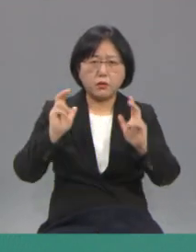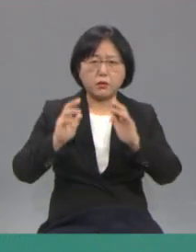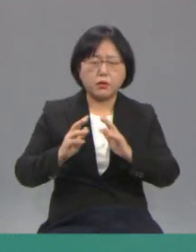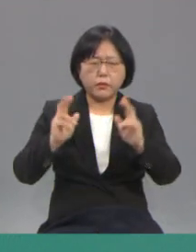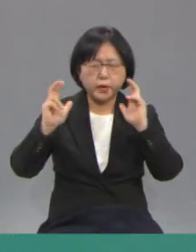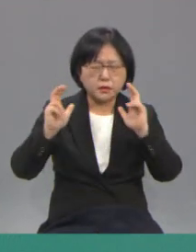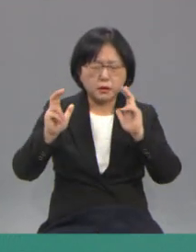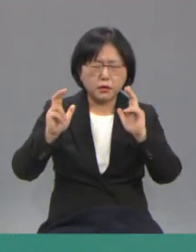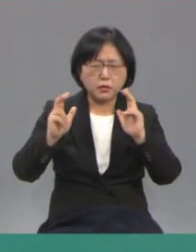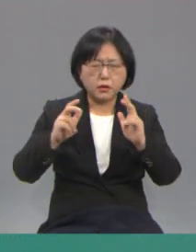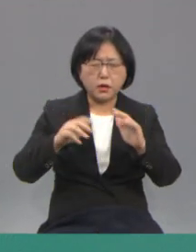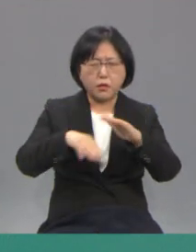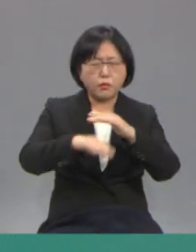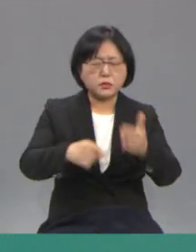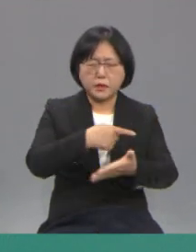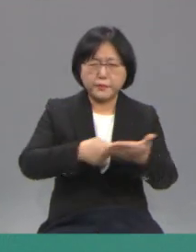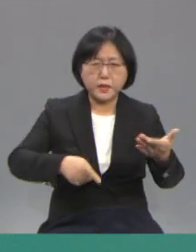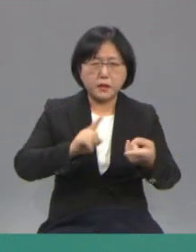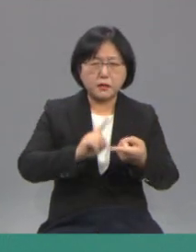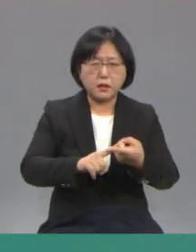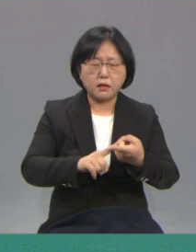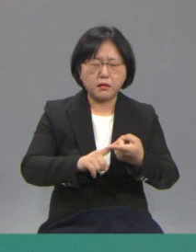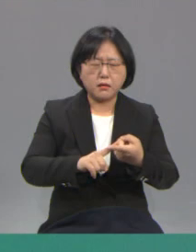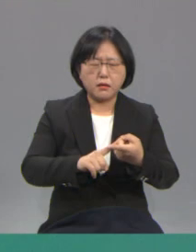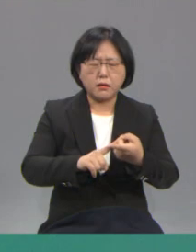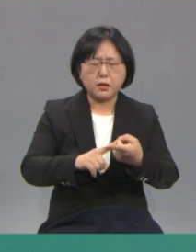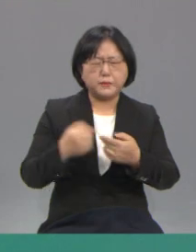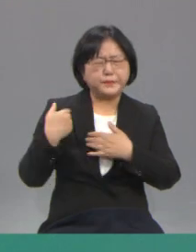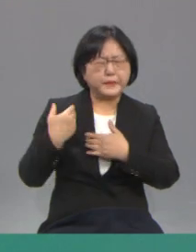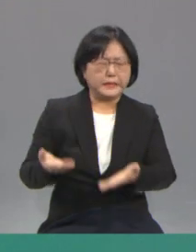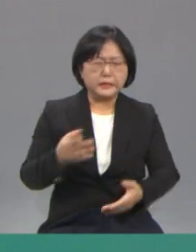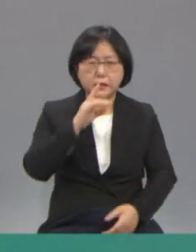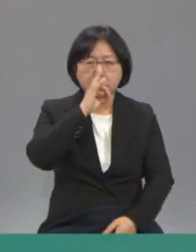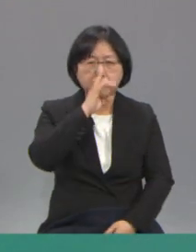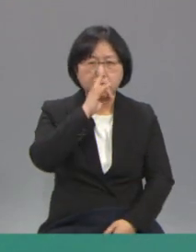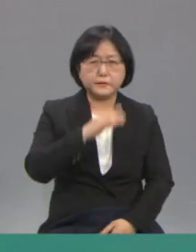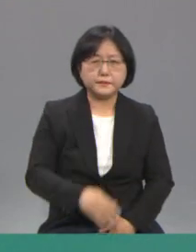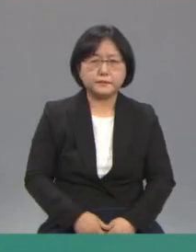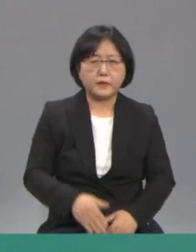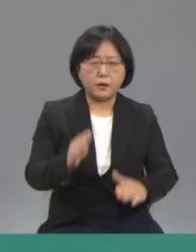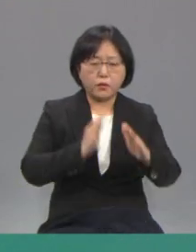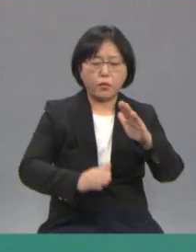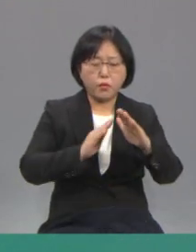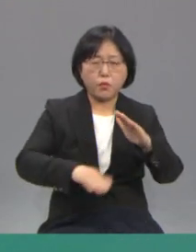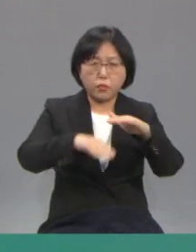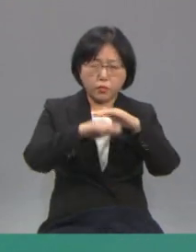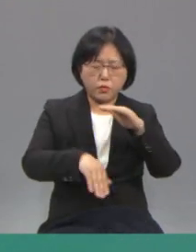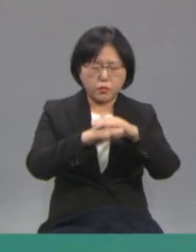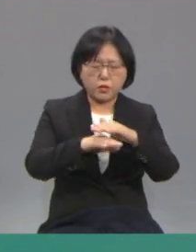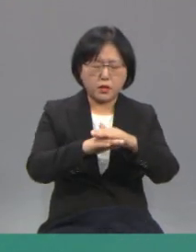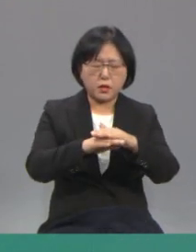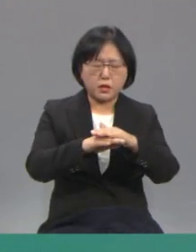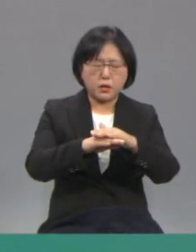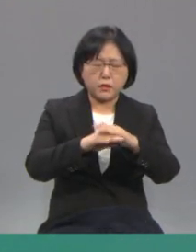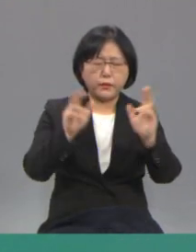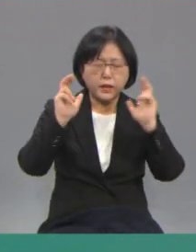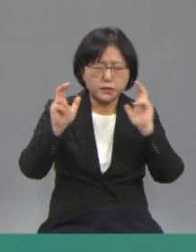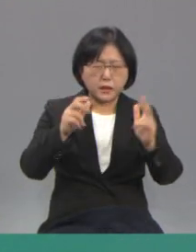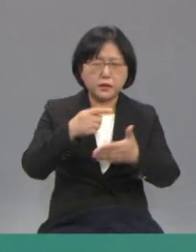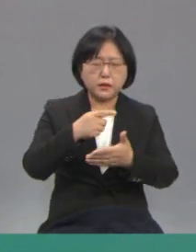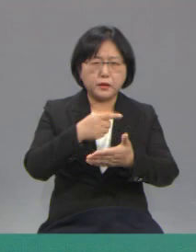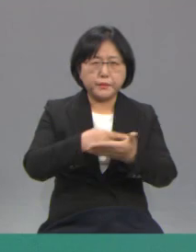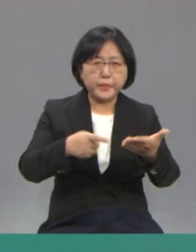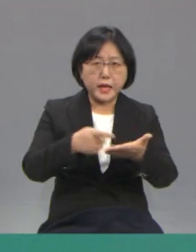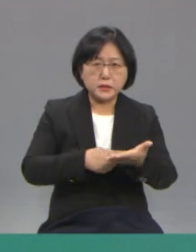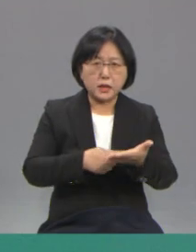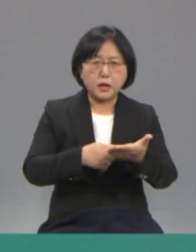시행사도 공사 피해에 대해 무책임해서 안 됩니다 공공공사 시행자의 손해배상